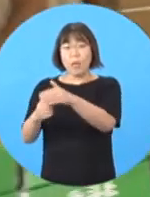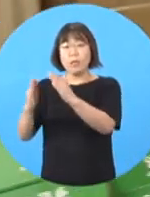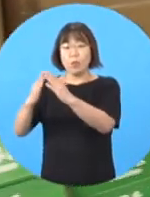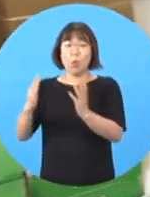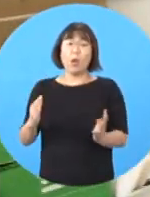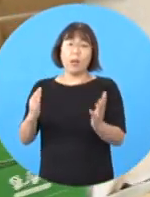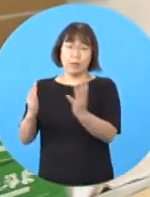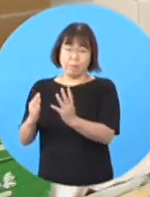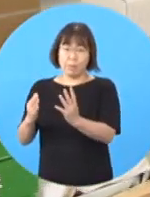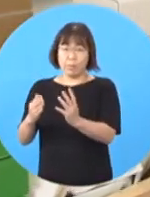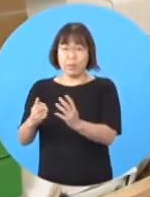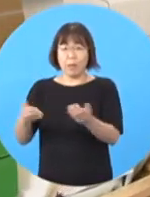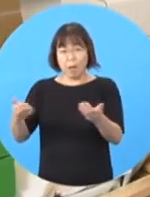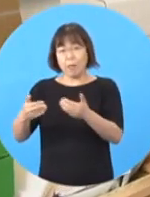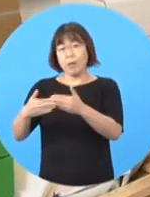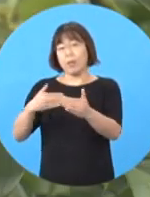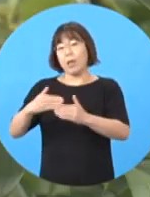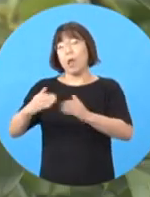いました。